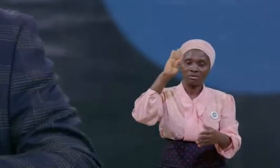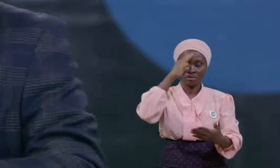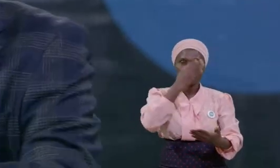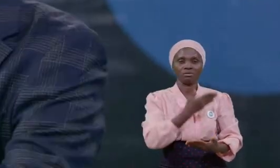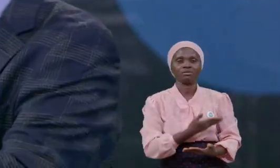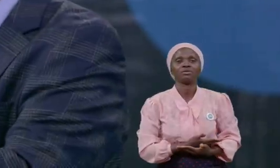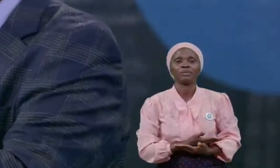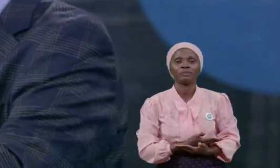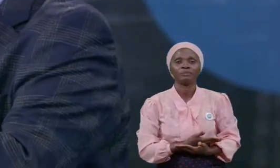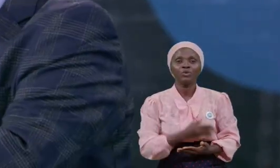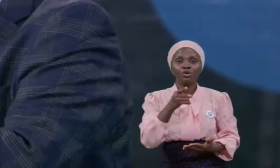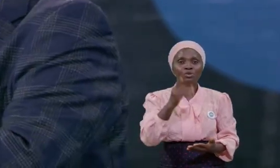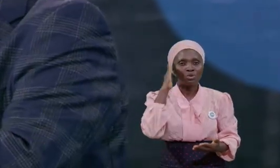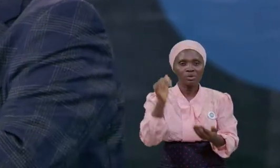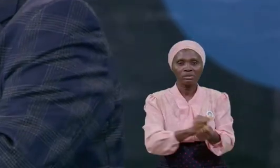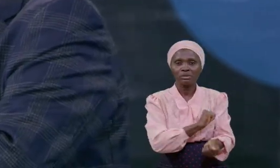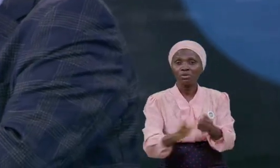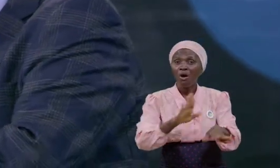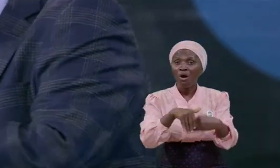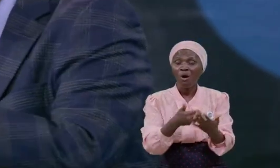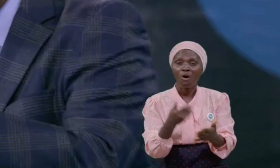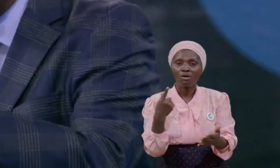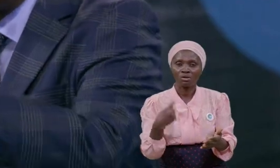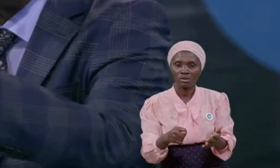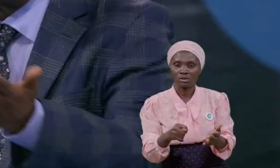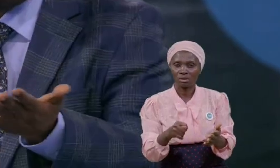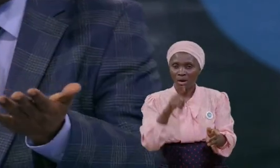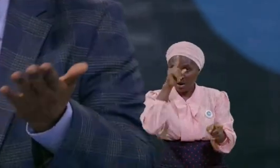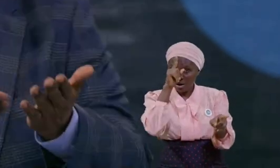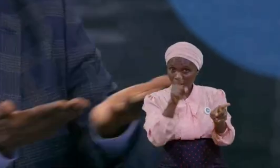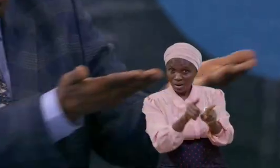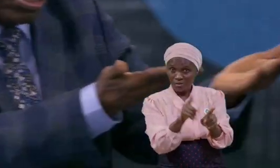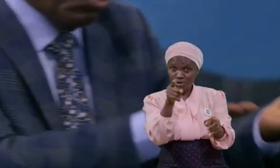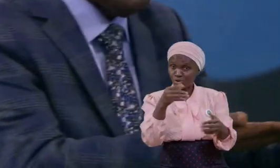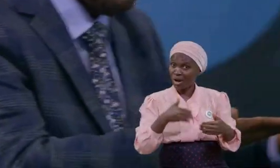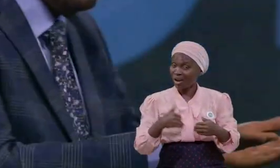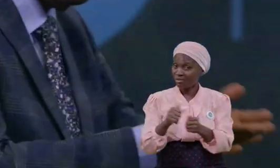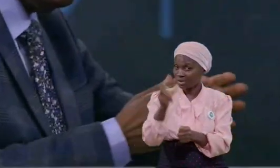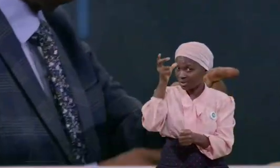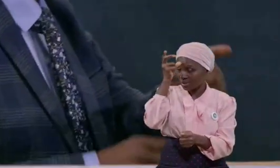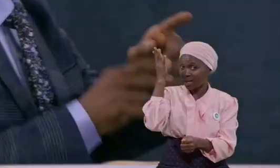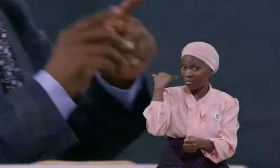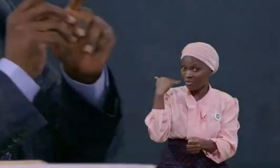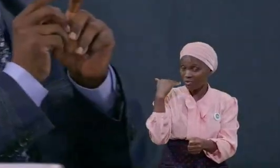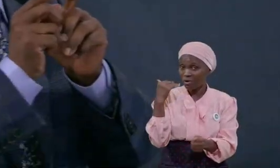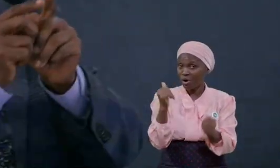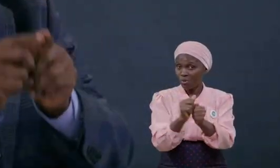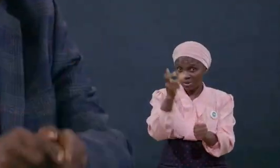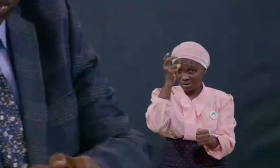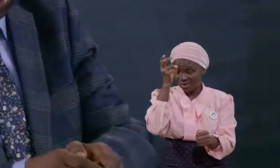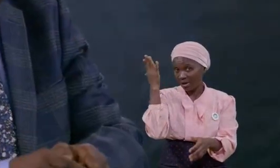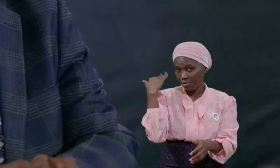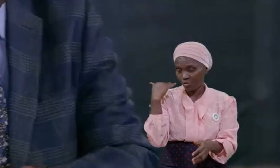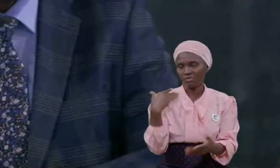toutes les alliances que vous aviez avec Satan, avec le diable. Ce sont les disciples ça. Et on nous dit, et